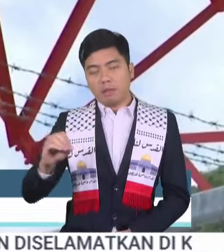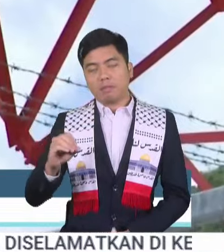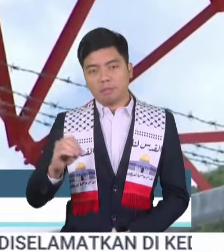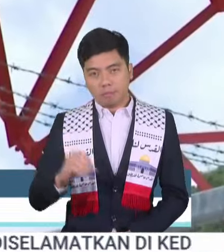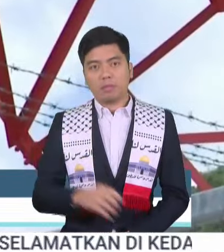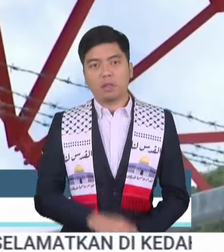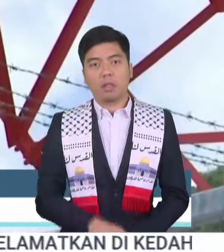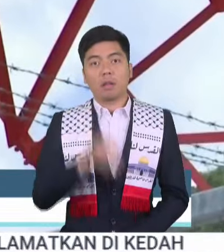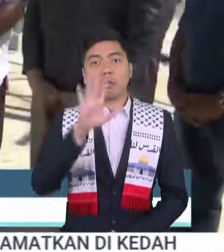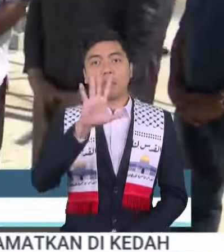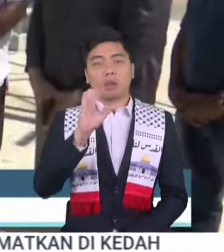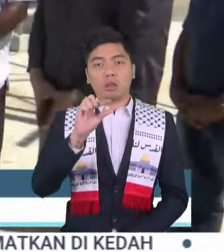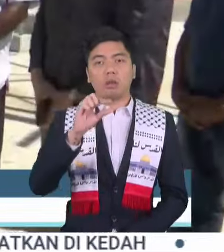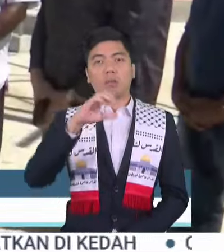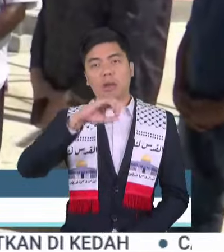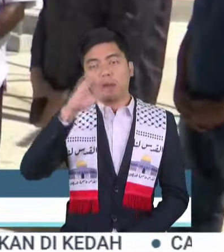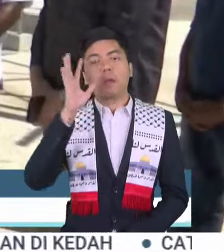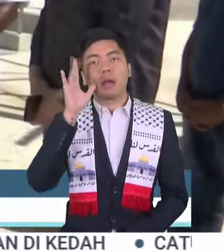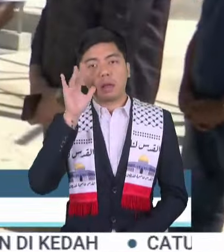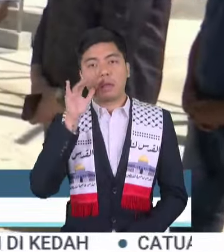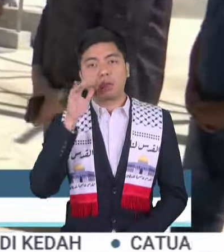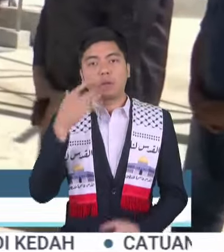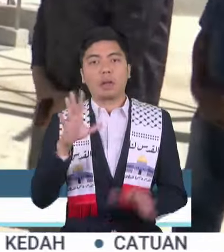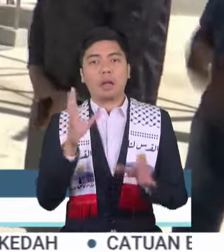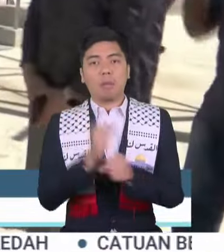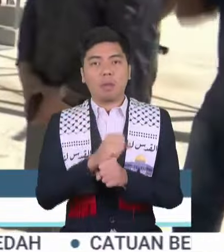Manakala liputan 5G di Melaka pula telah mencapai kadar